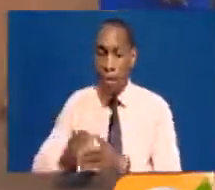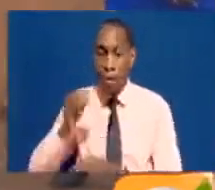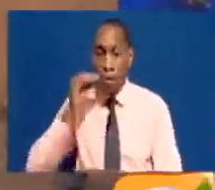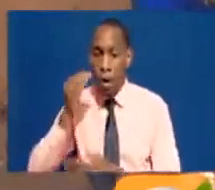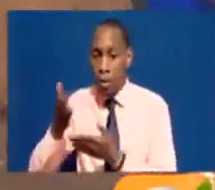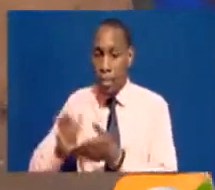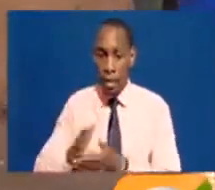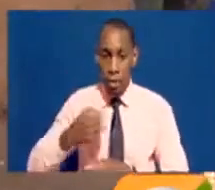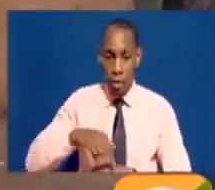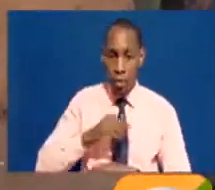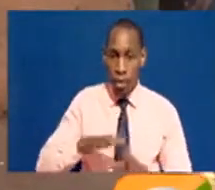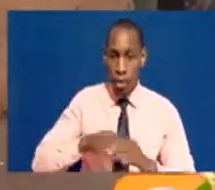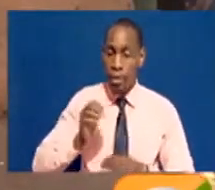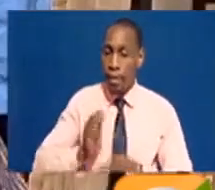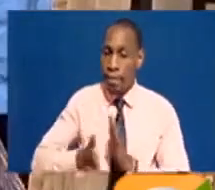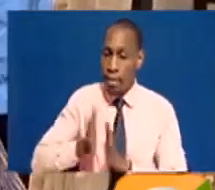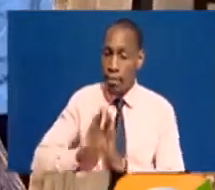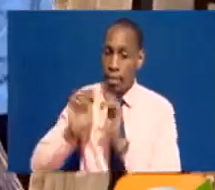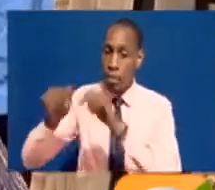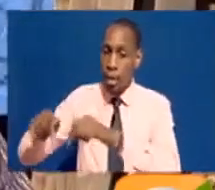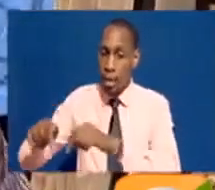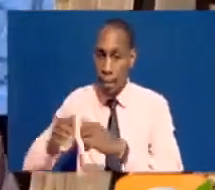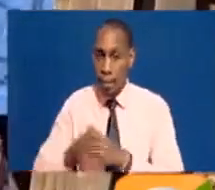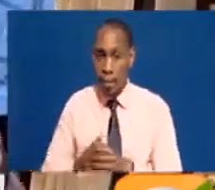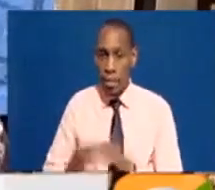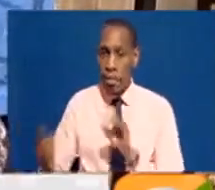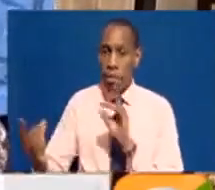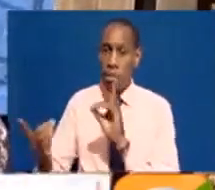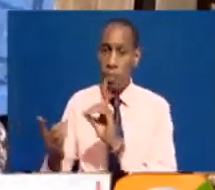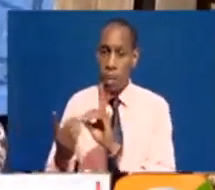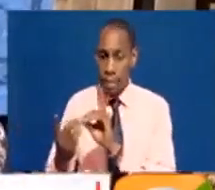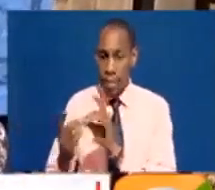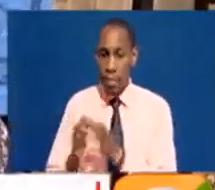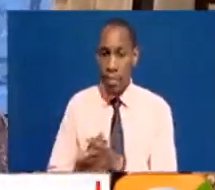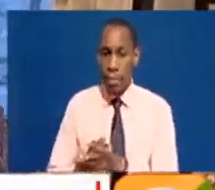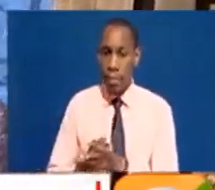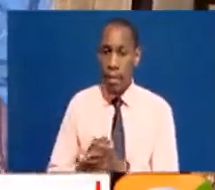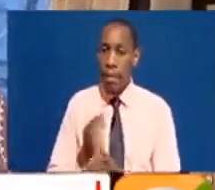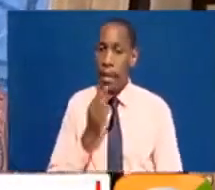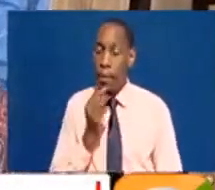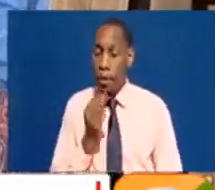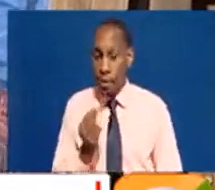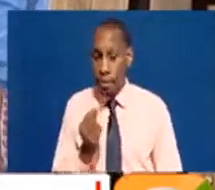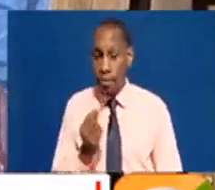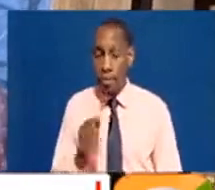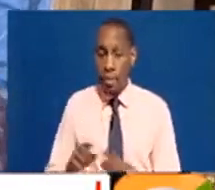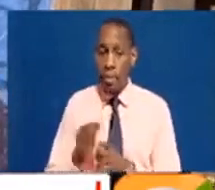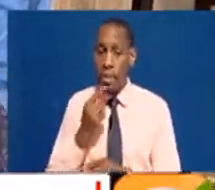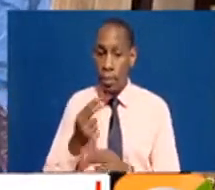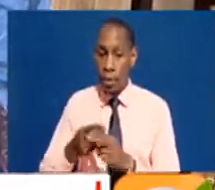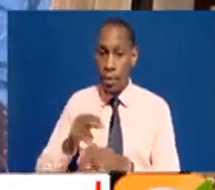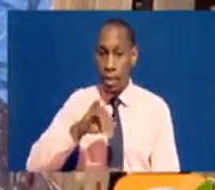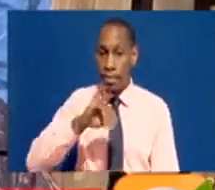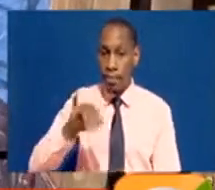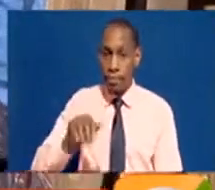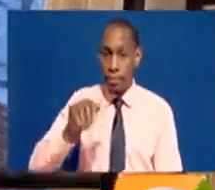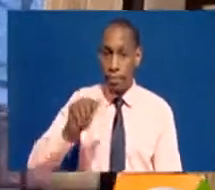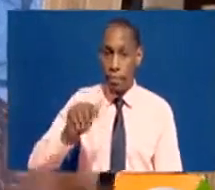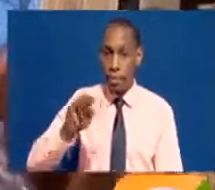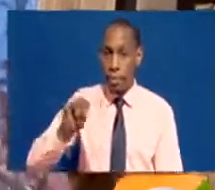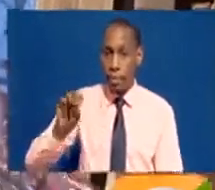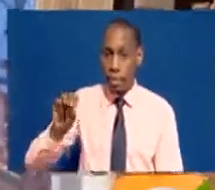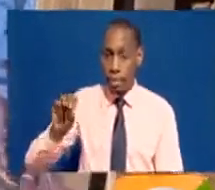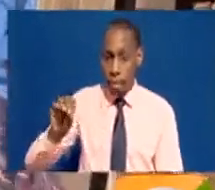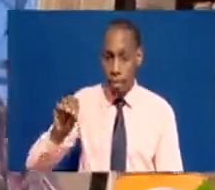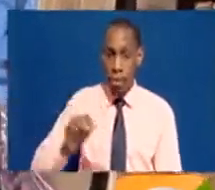Sasa tukatoka, tukakimbia. Kufika hapa, tukakutana na kijana. Ambaye huyu kijana anaitwa Jemo. Jemo